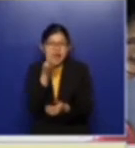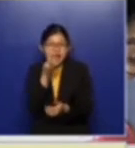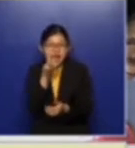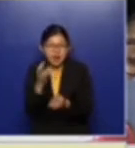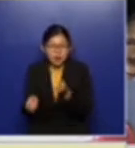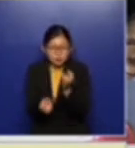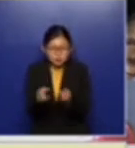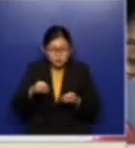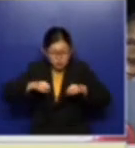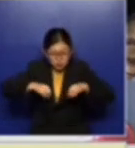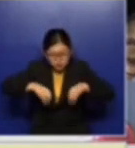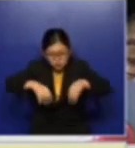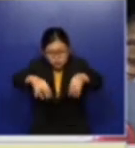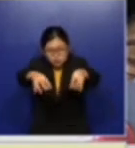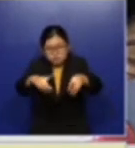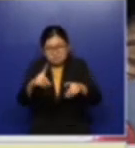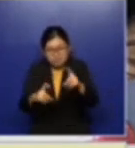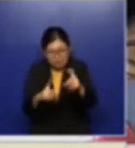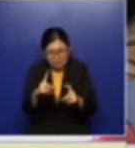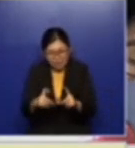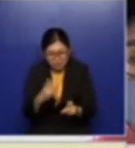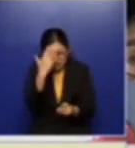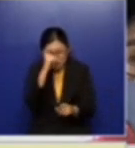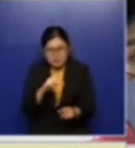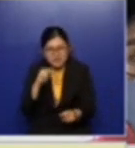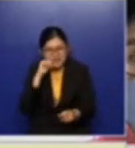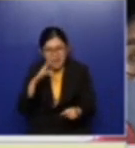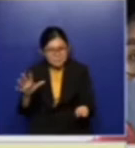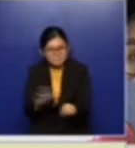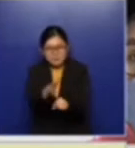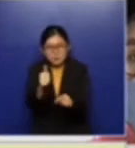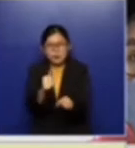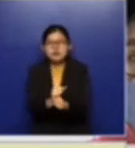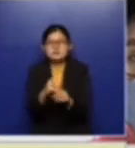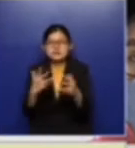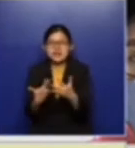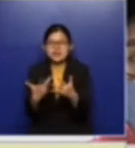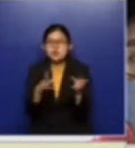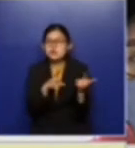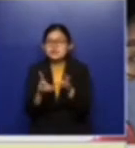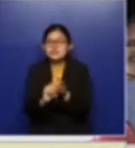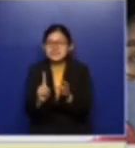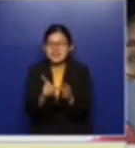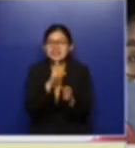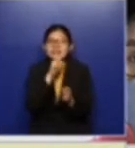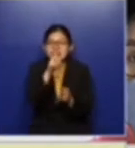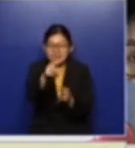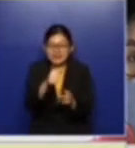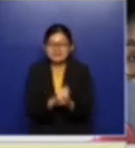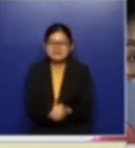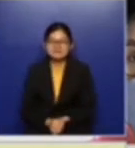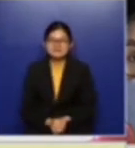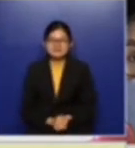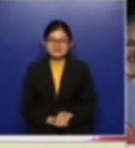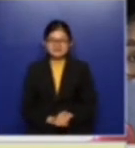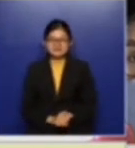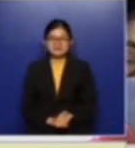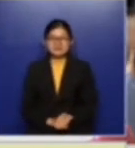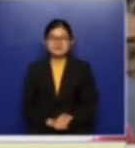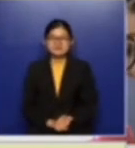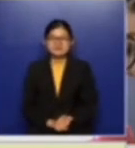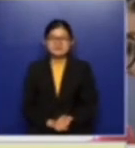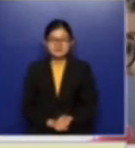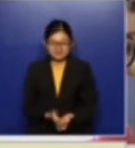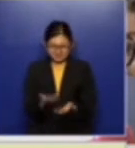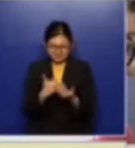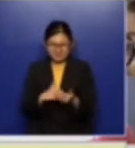ประทานในฤดูกาลนี้ความช่วยเหลือมีให้บ้างไหมครับอย่างไรเป็นคำถามที่สองครับท่านรัฐมนตรีครับขออนุญาตมา